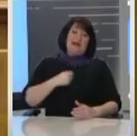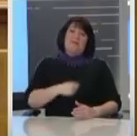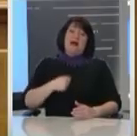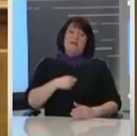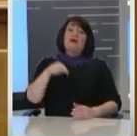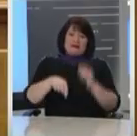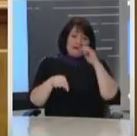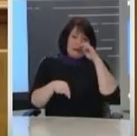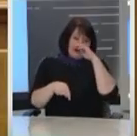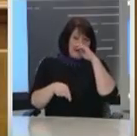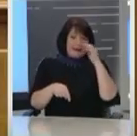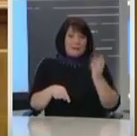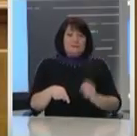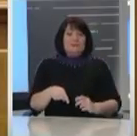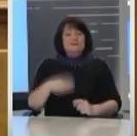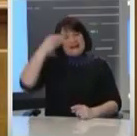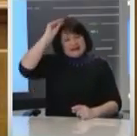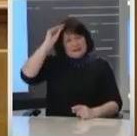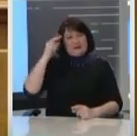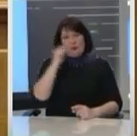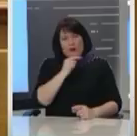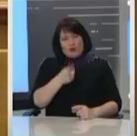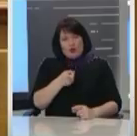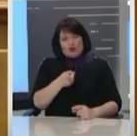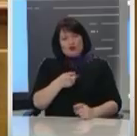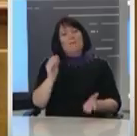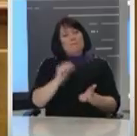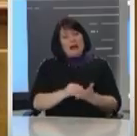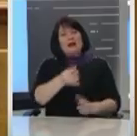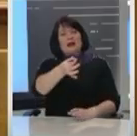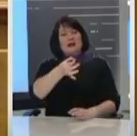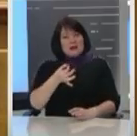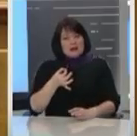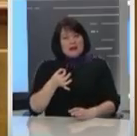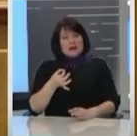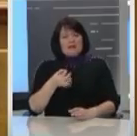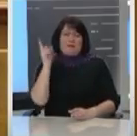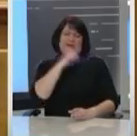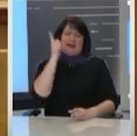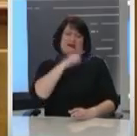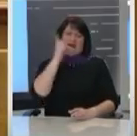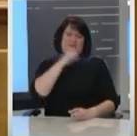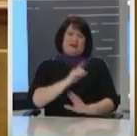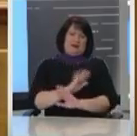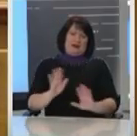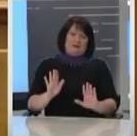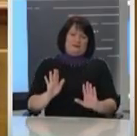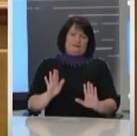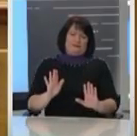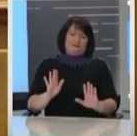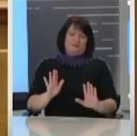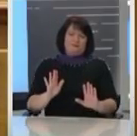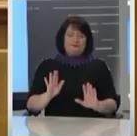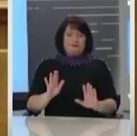και σήμερα ο κύριος Τσίπρας είπε για ακόμα μια φορά μεγάλα ψέματα. Επί